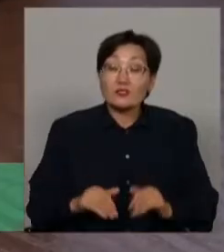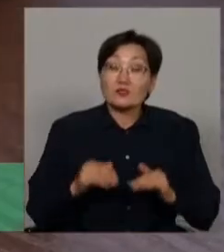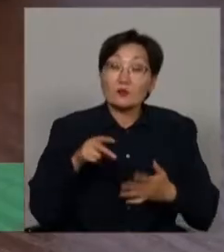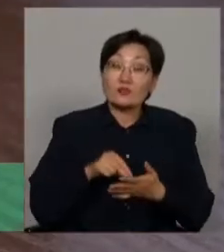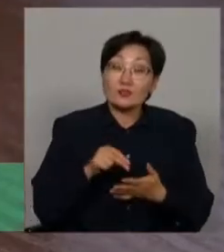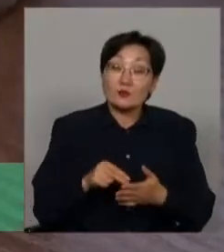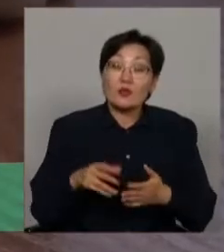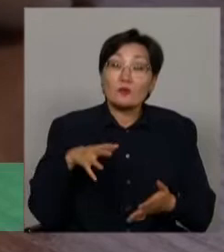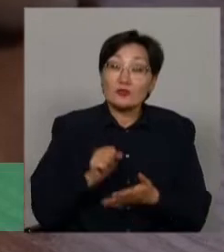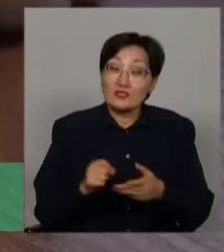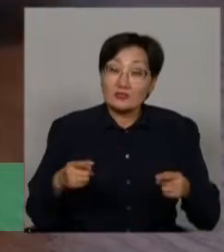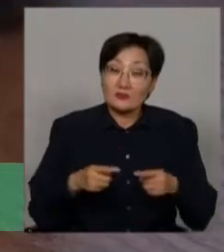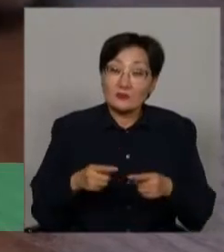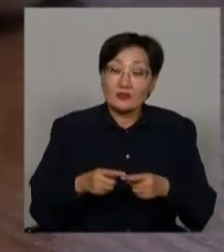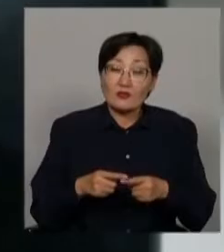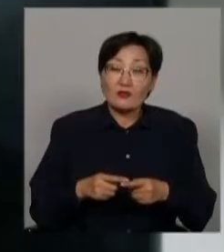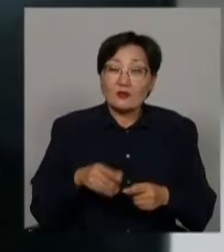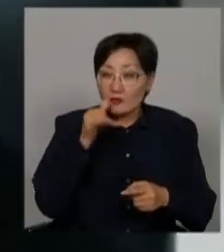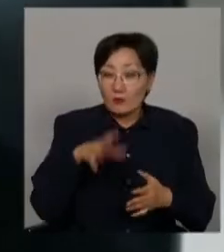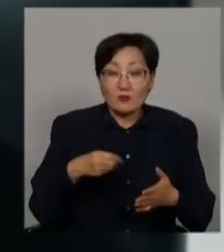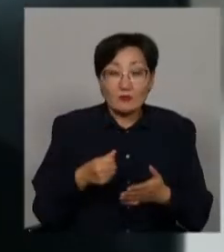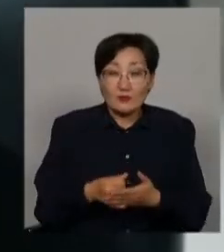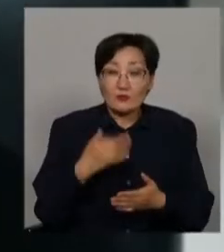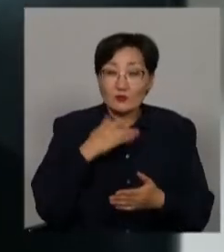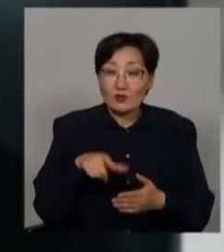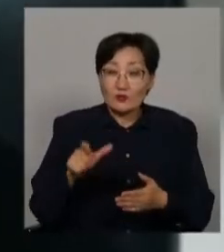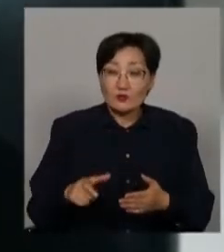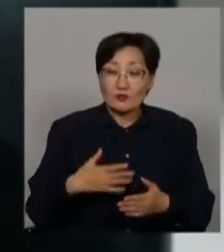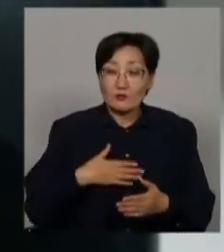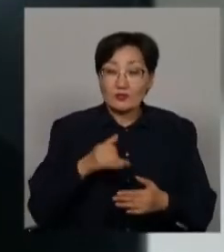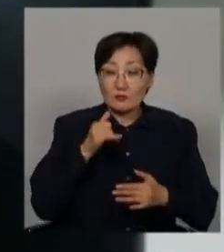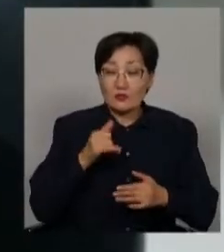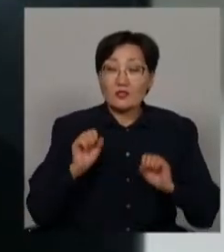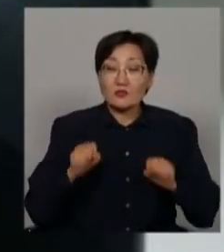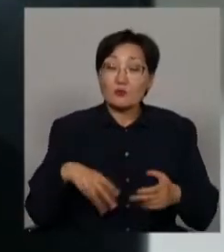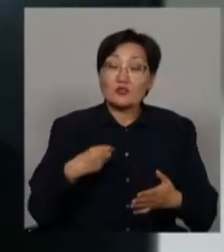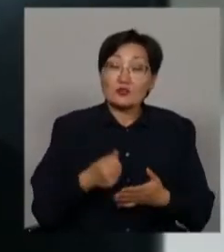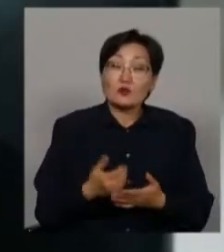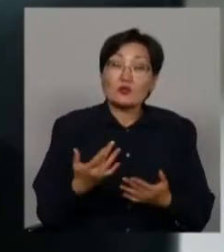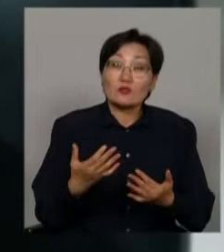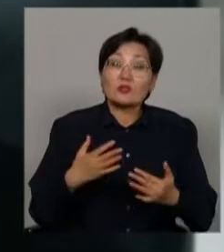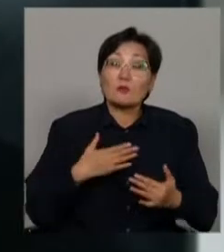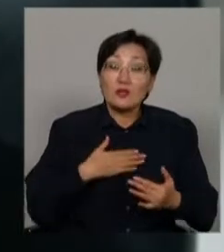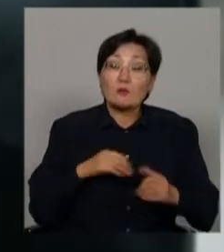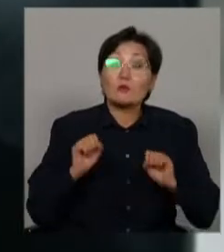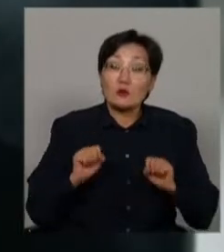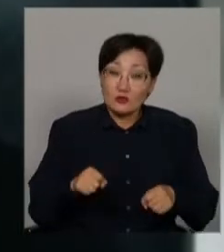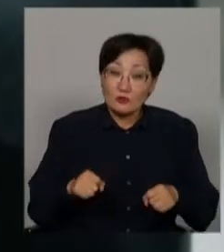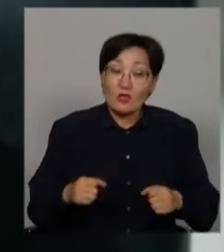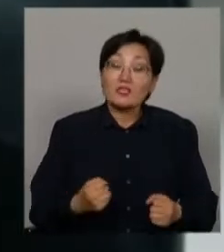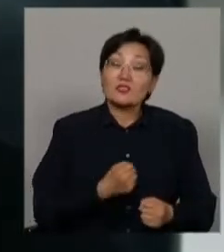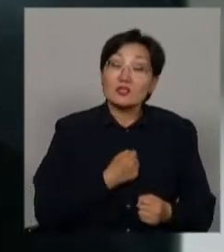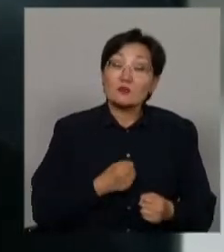стоимость съема квартир не по карману многим. Есть выражение, что мы можем заплатить столько, сколько можем. Вот, к